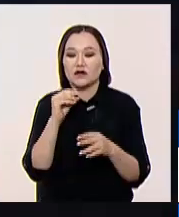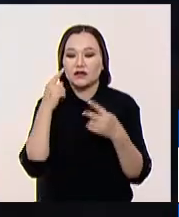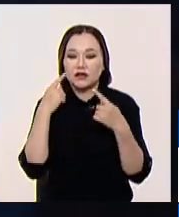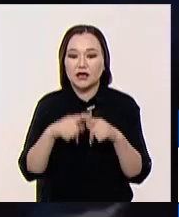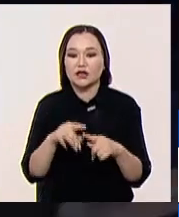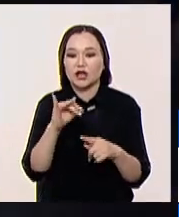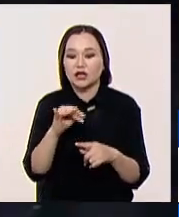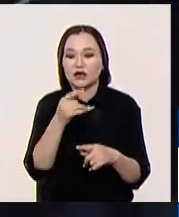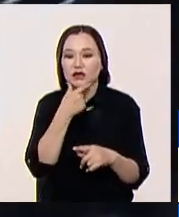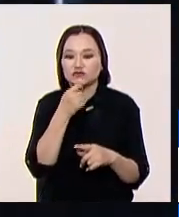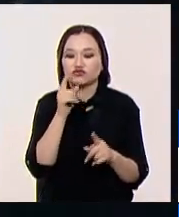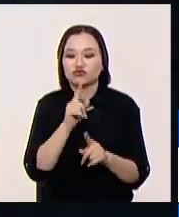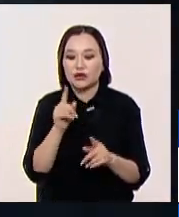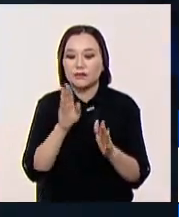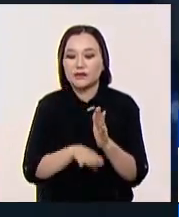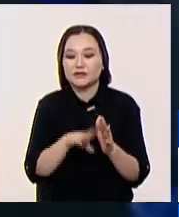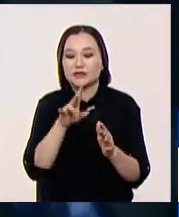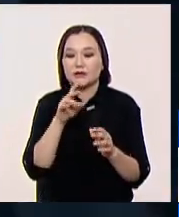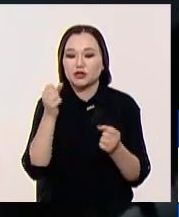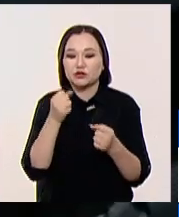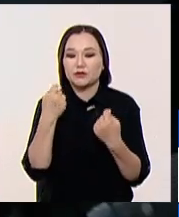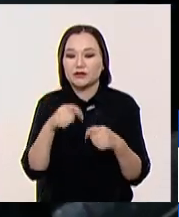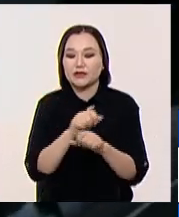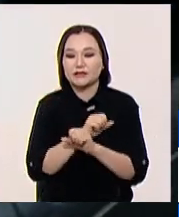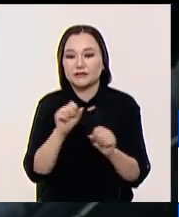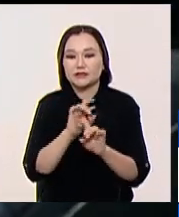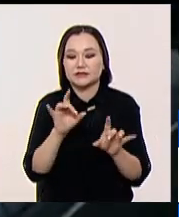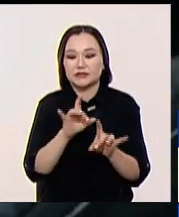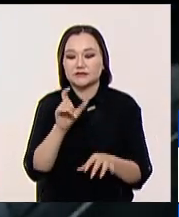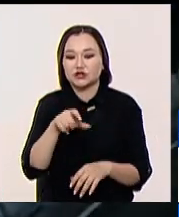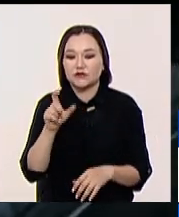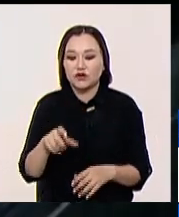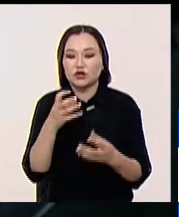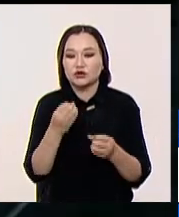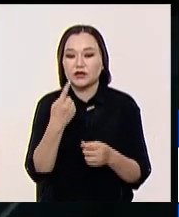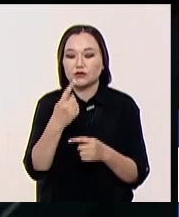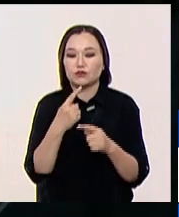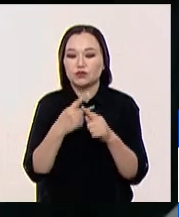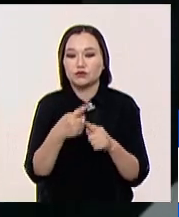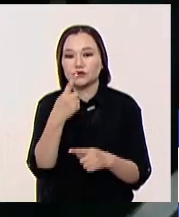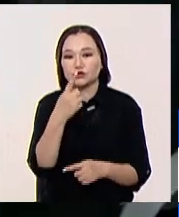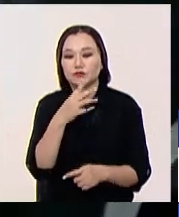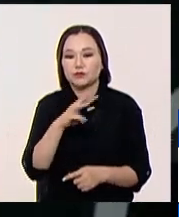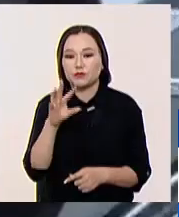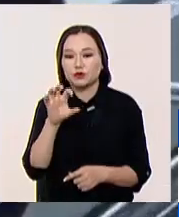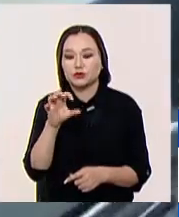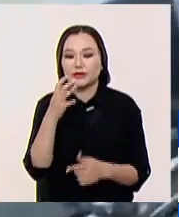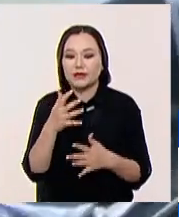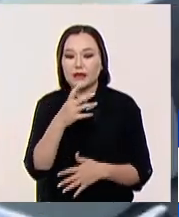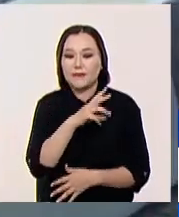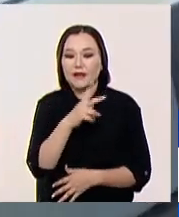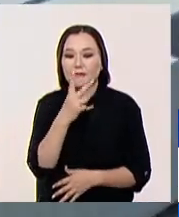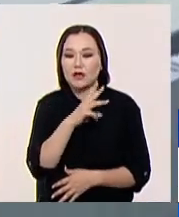и аксессуары. Без них машину продать нельзя, уверяют менеджеры. Это еще плюс 1,5–2 миллиона к стоимости.